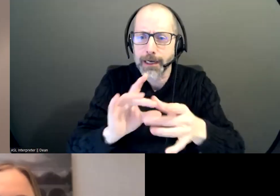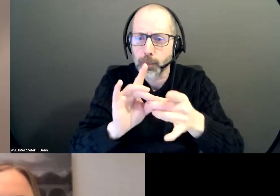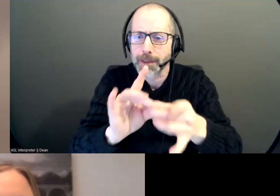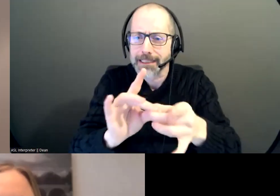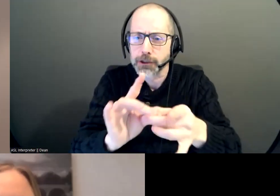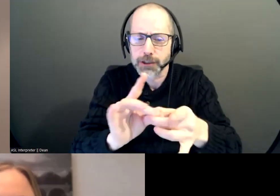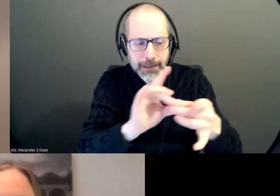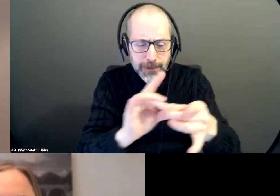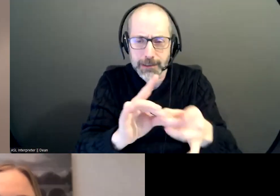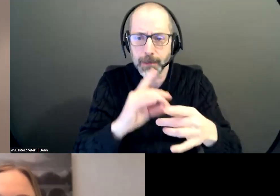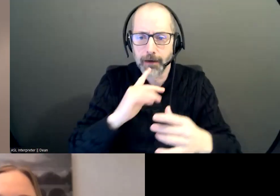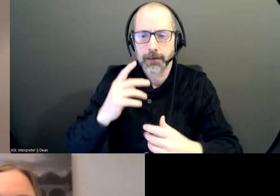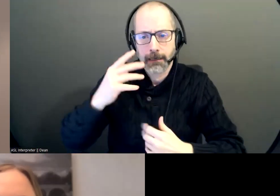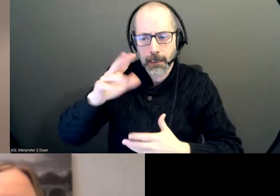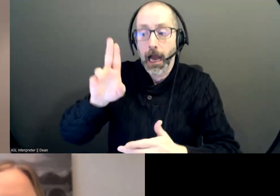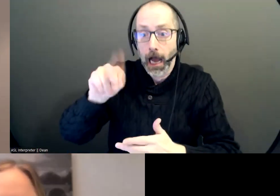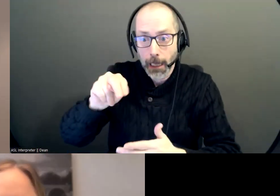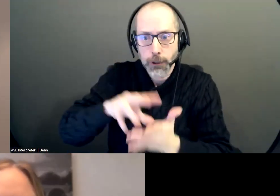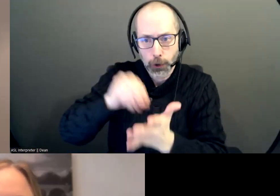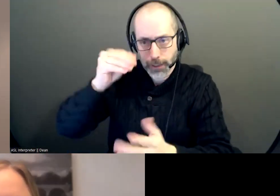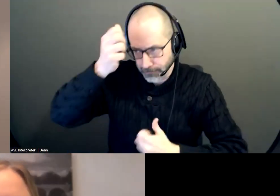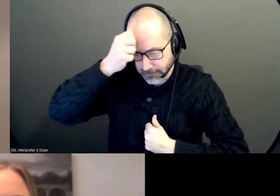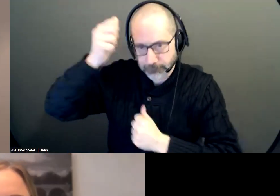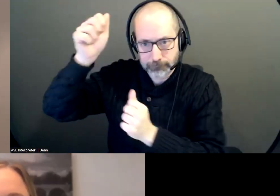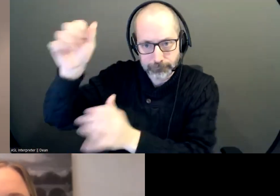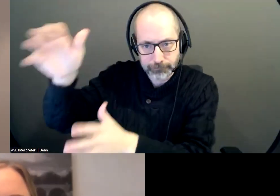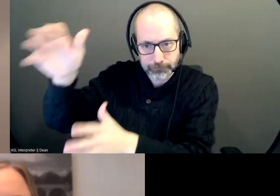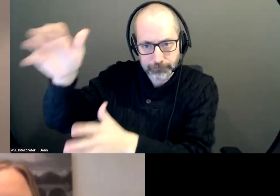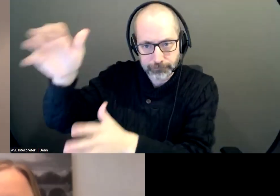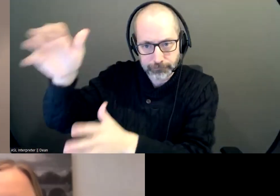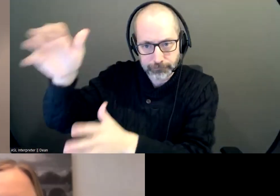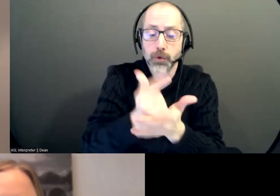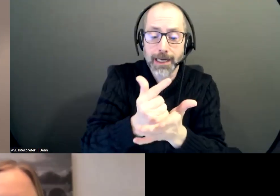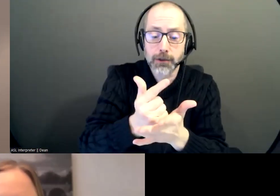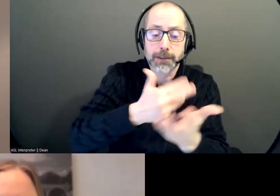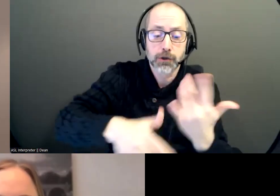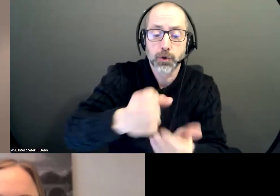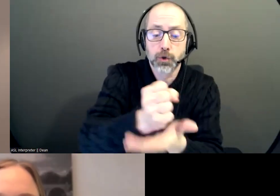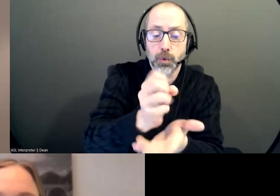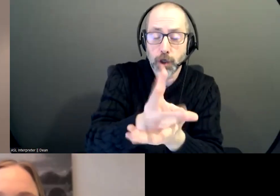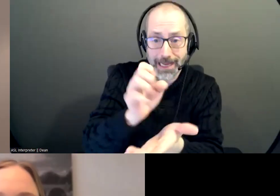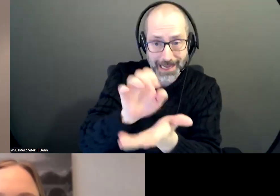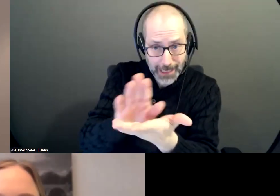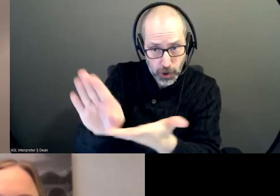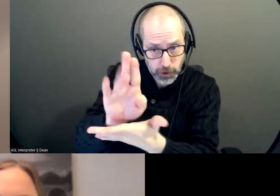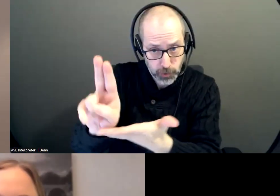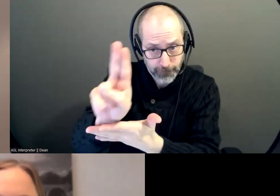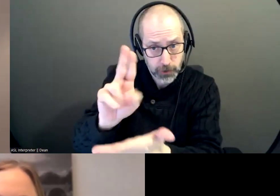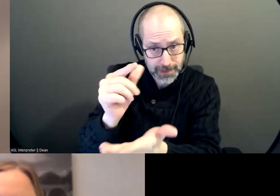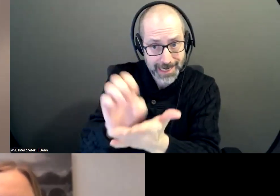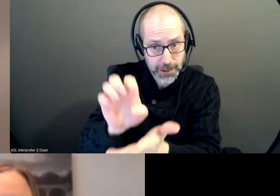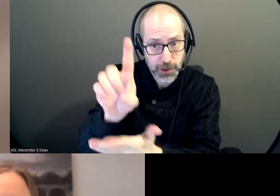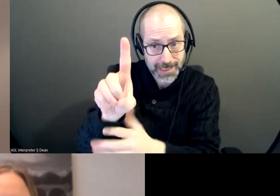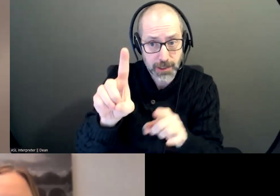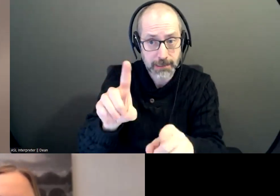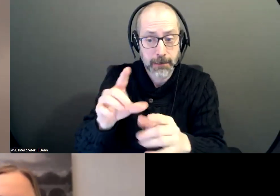processus assumptions. relationnel In continu the de context of graduate social désapprentissage, work education donc specifically, where des students are préjugés simultaneously